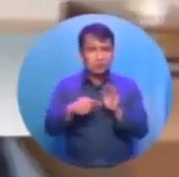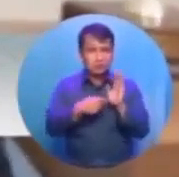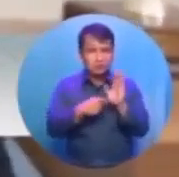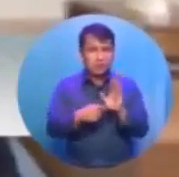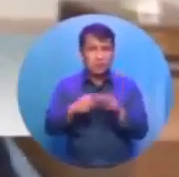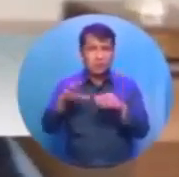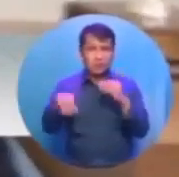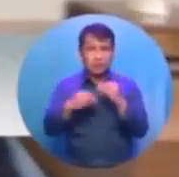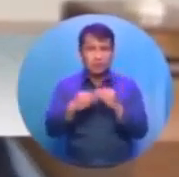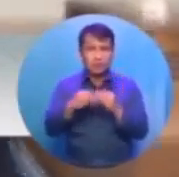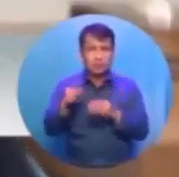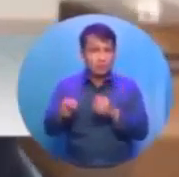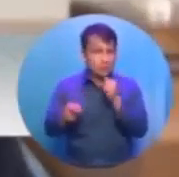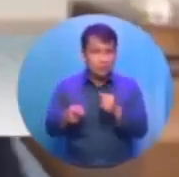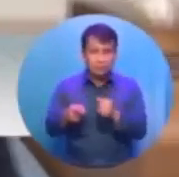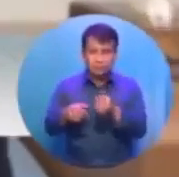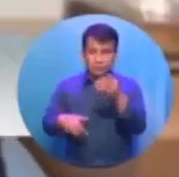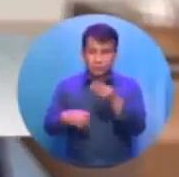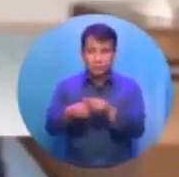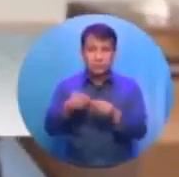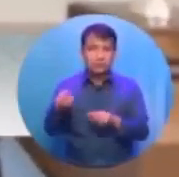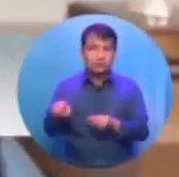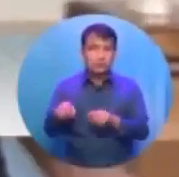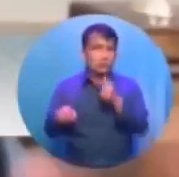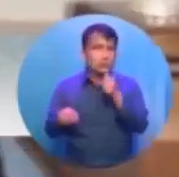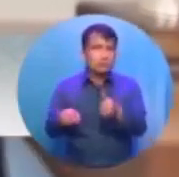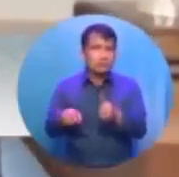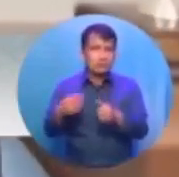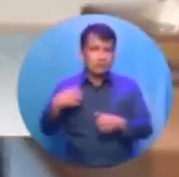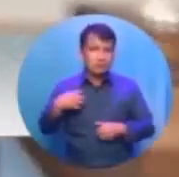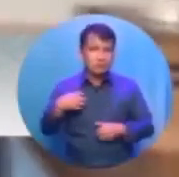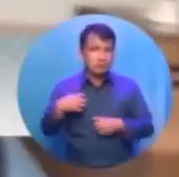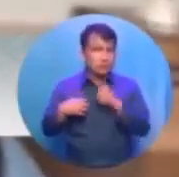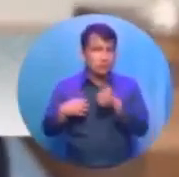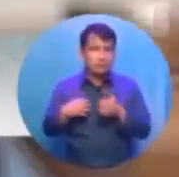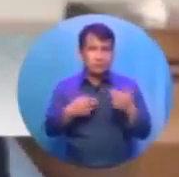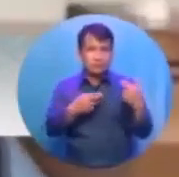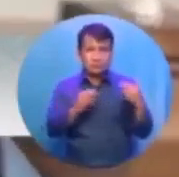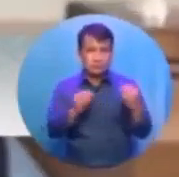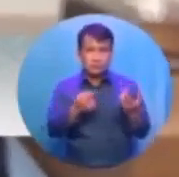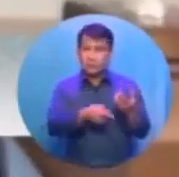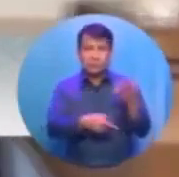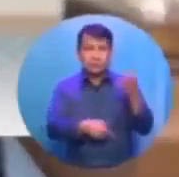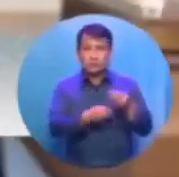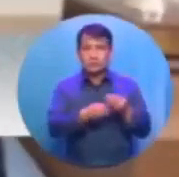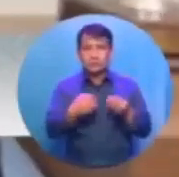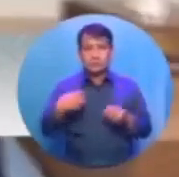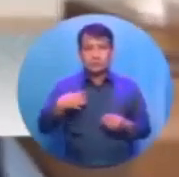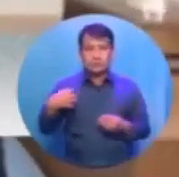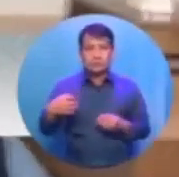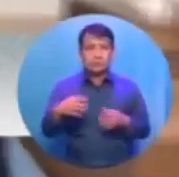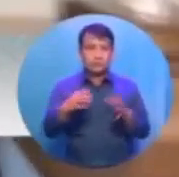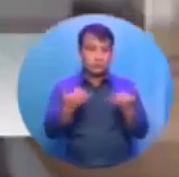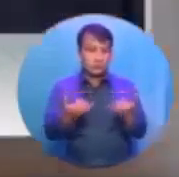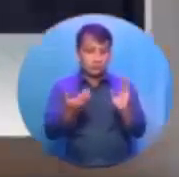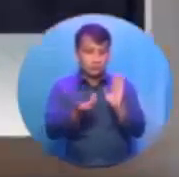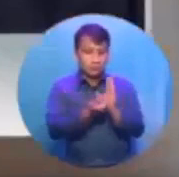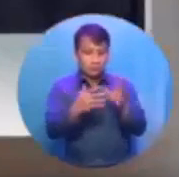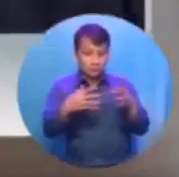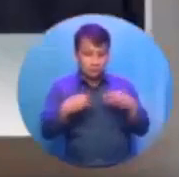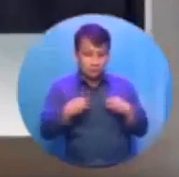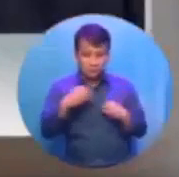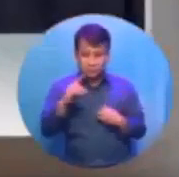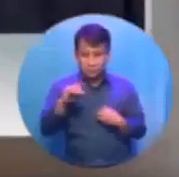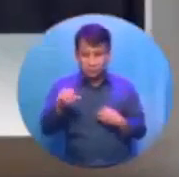na-introduce dahil nga sa kapabayaan ng ating kapulisan sa pagdala ng dokumentong ito sa inquest proceeding. Now, patanggapin naman po ngayon yung evidence, Sir